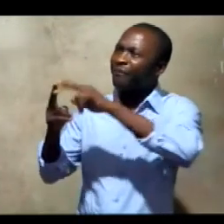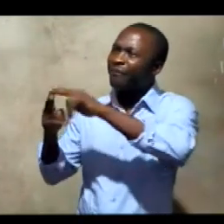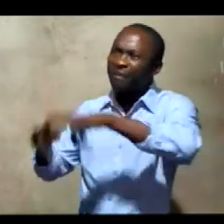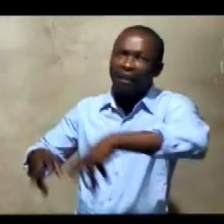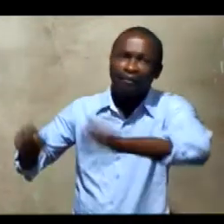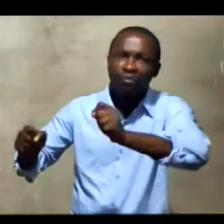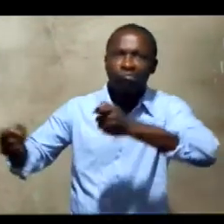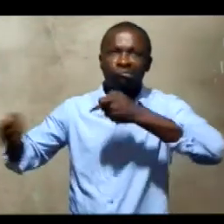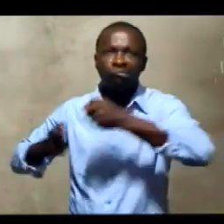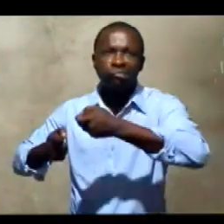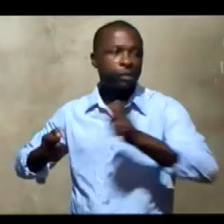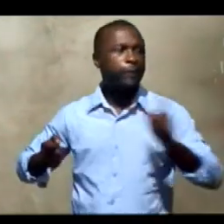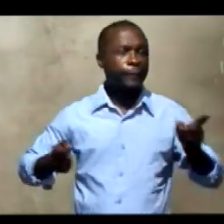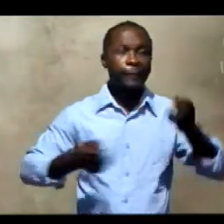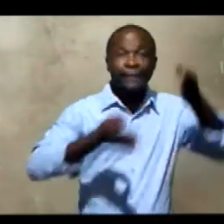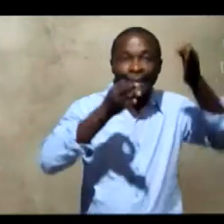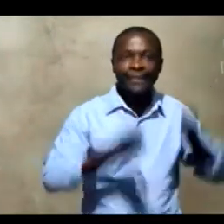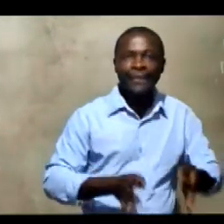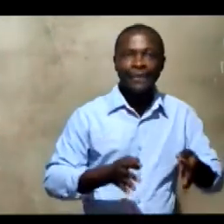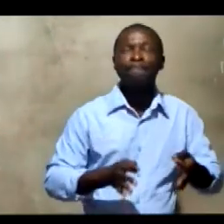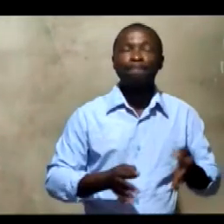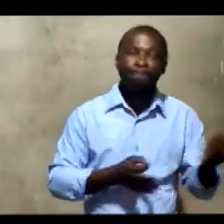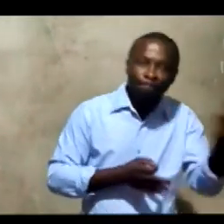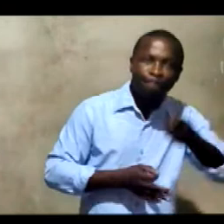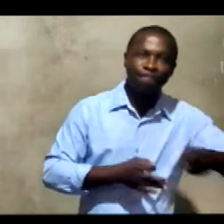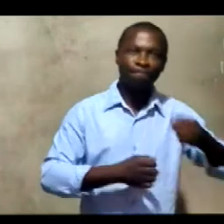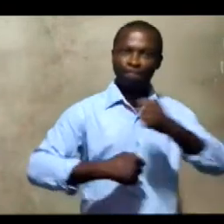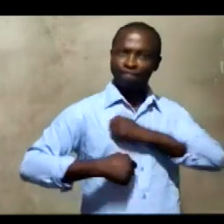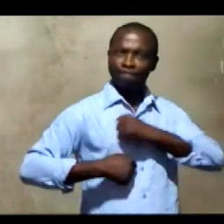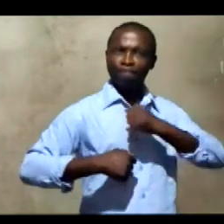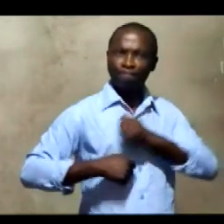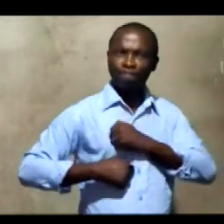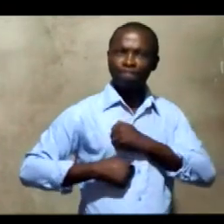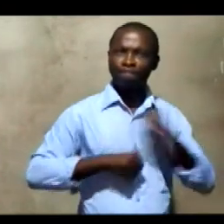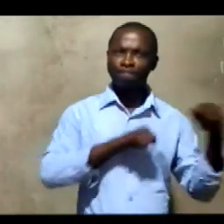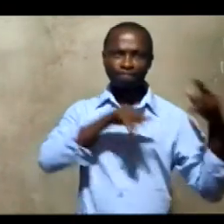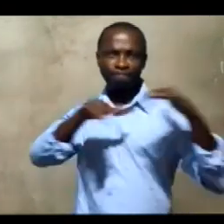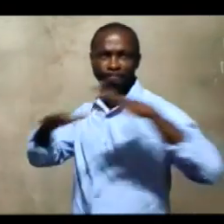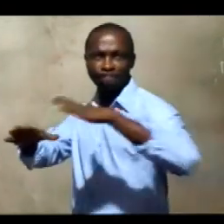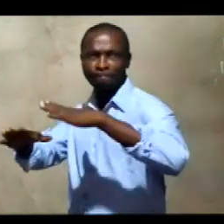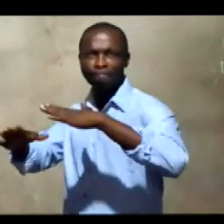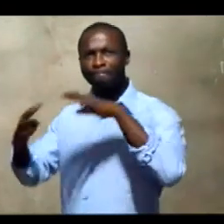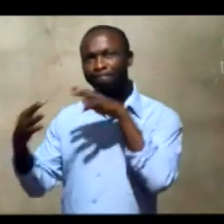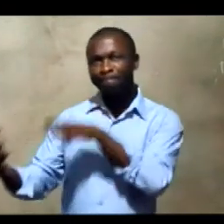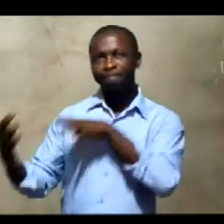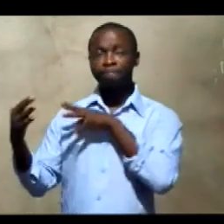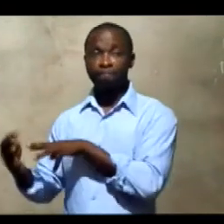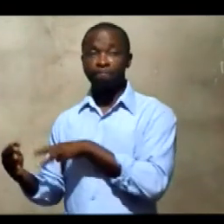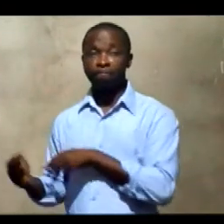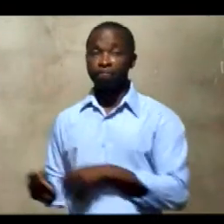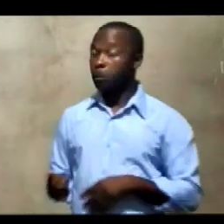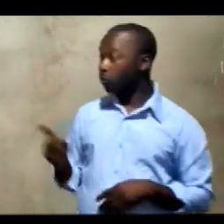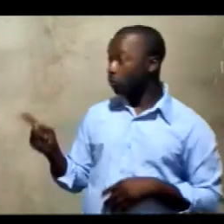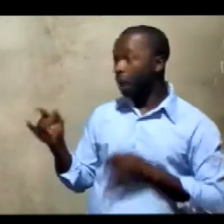présidence congolaise a donc décidé de lancer cette opération conjointe des forces militaires. L'armée congolaise menait des opérations